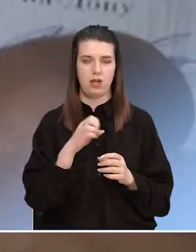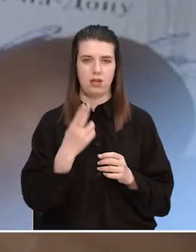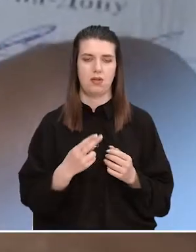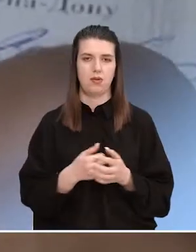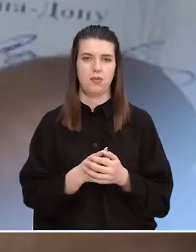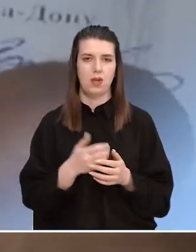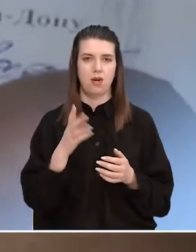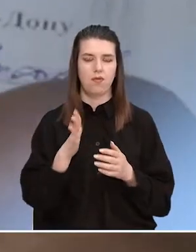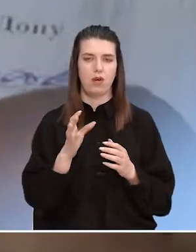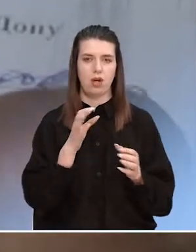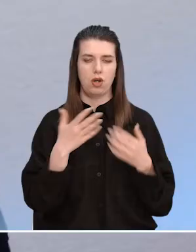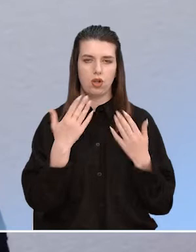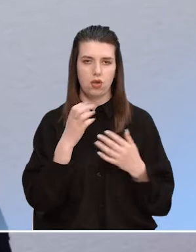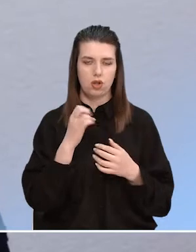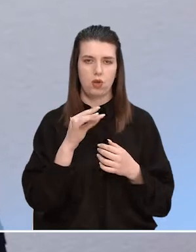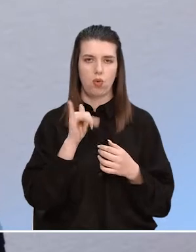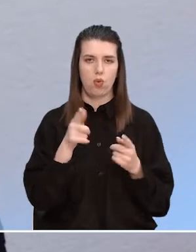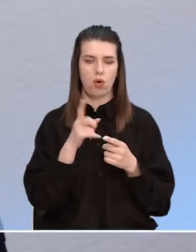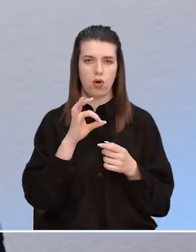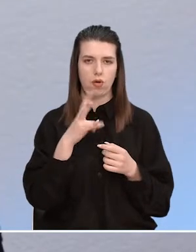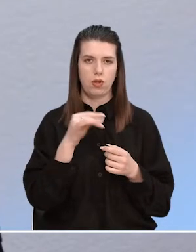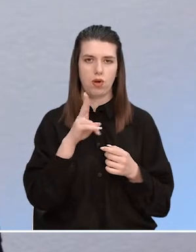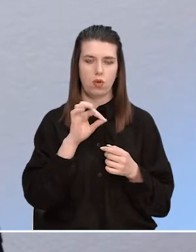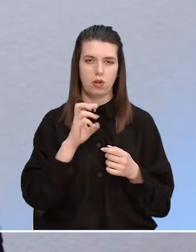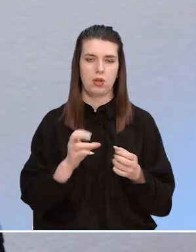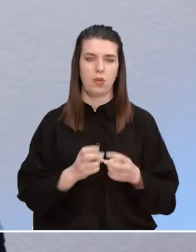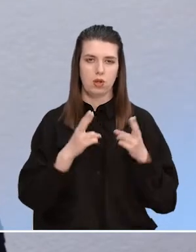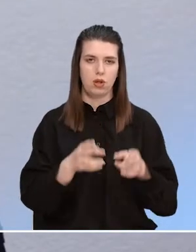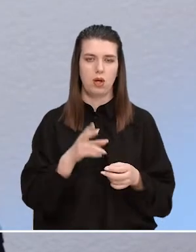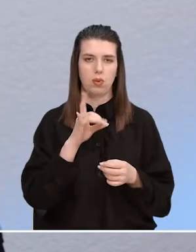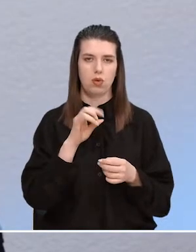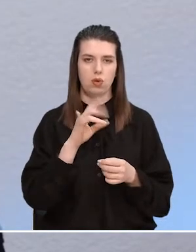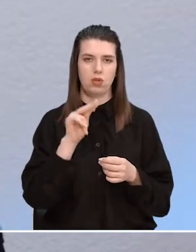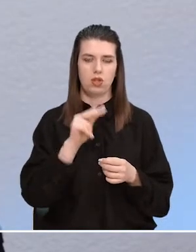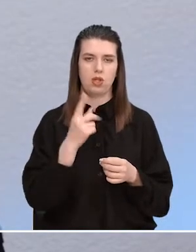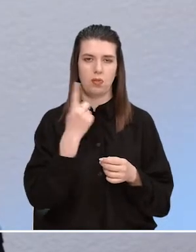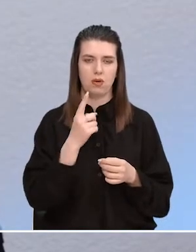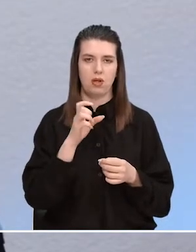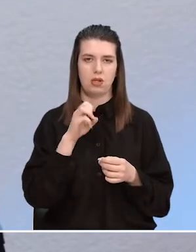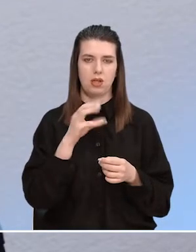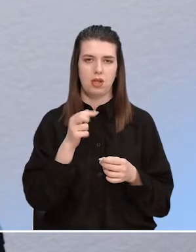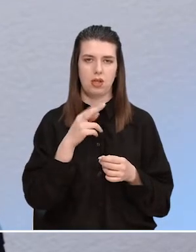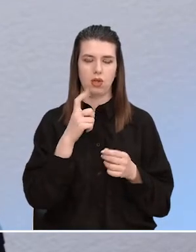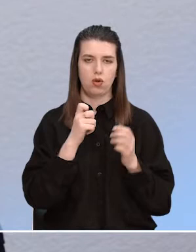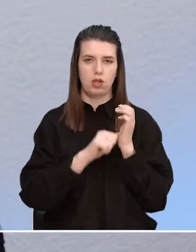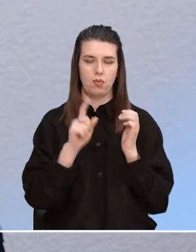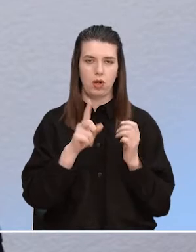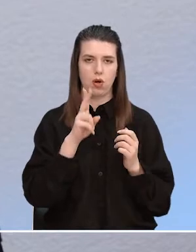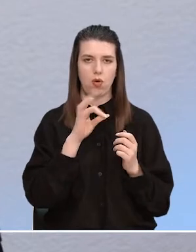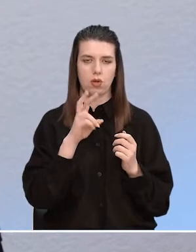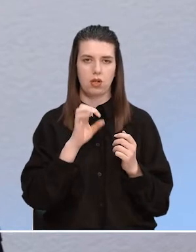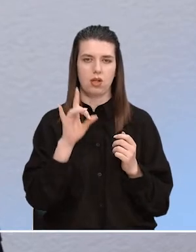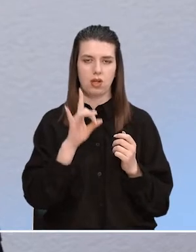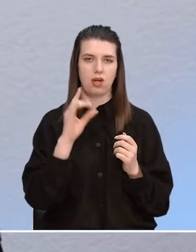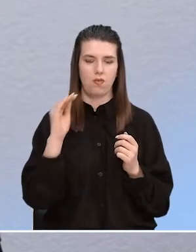владельцу в отношении фигуранта возбуждено главное дело по признакам преступления предусмотренного частью 1 статьи